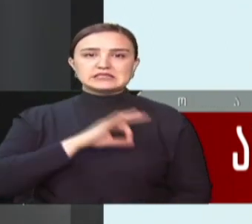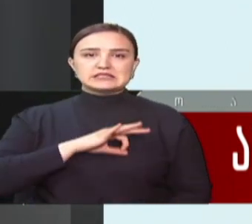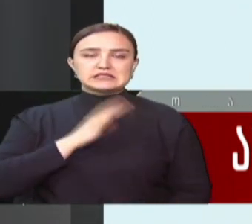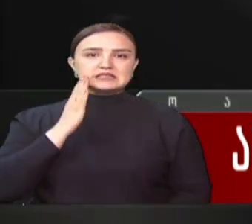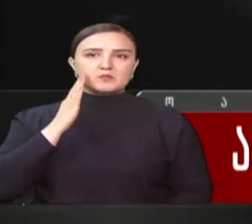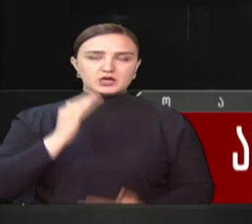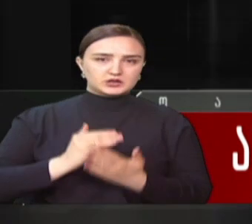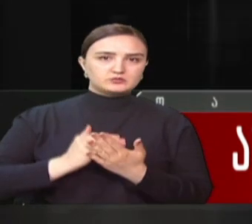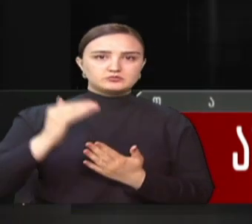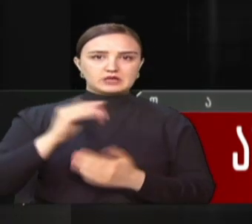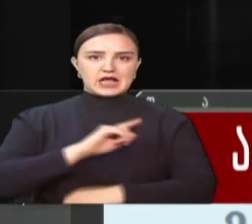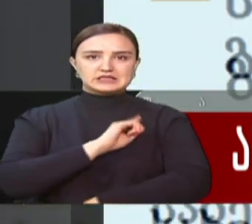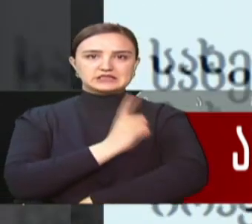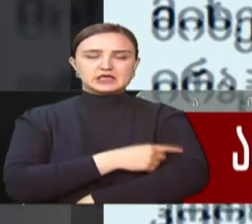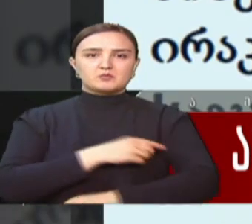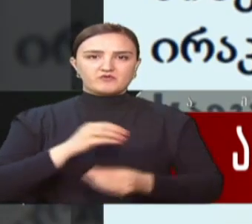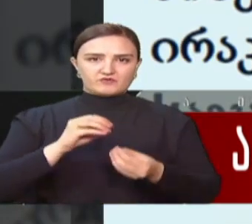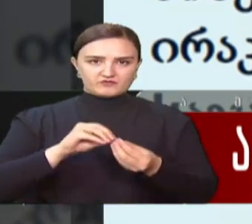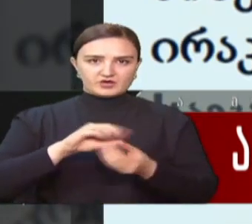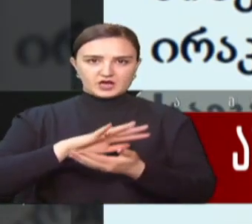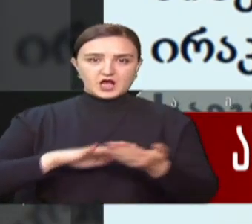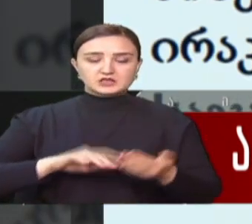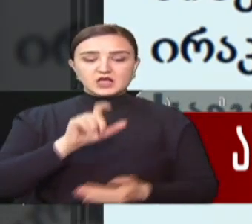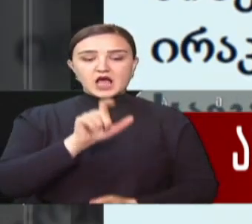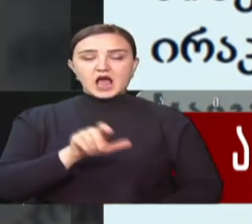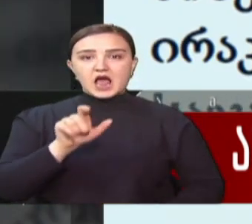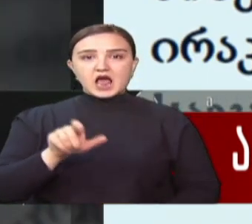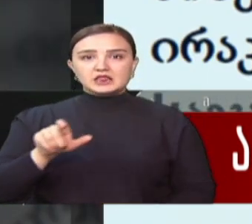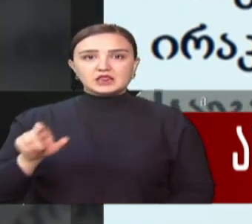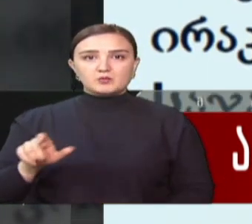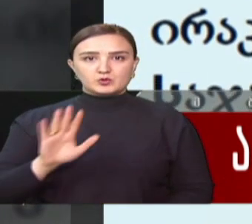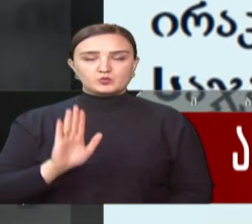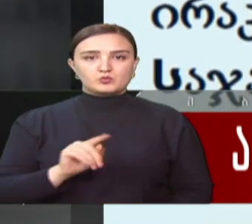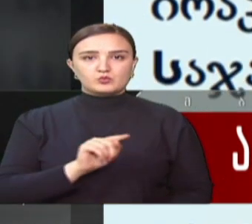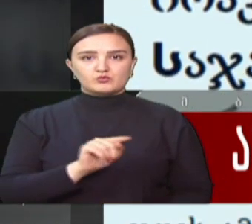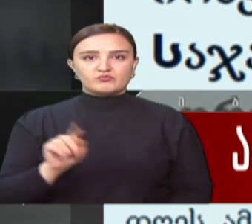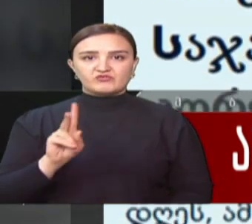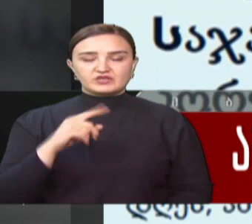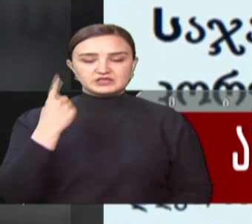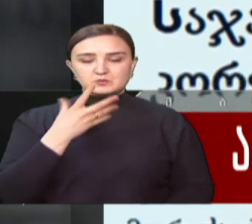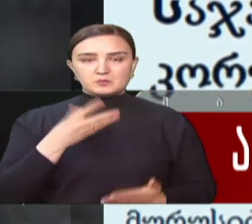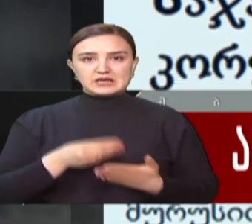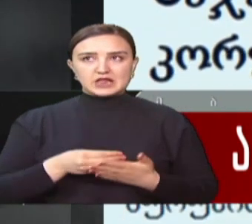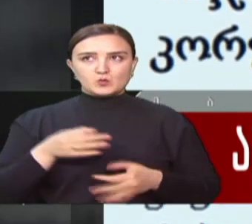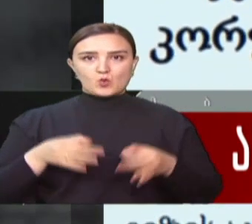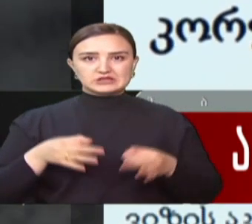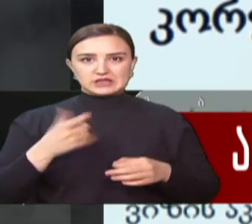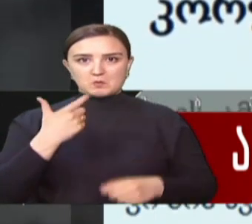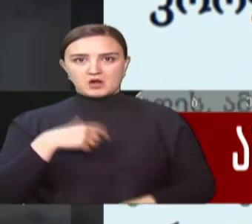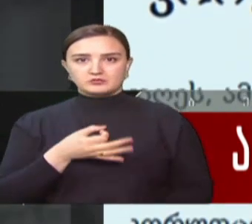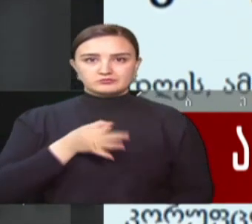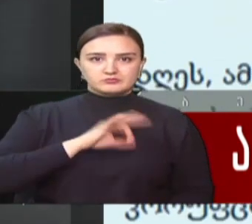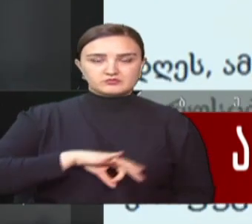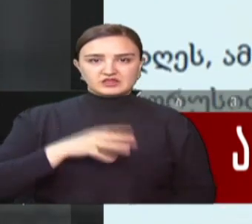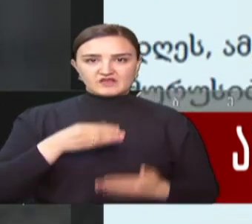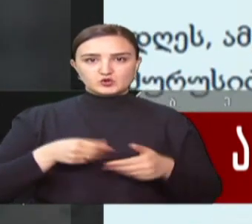უზენაესობის გაძლიერების კუთხით და გააგრძელებს იმ პირთა ანგარიშ ვალდებულების უზრუნველყოფას, ვინც პირადი სარგებლის მიზნით ბოროტად იყენებს